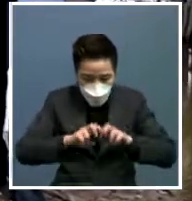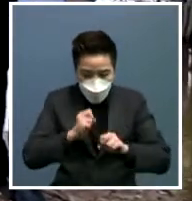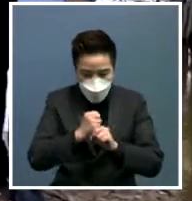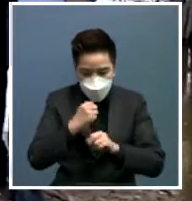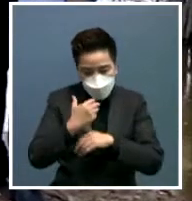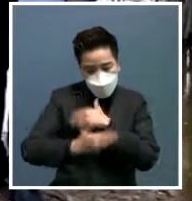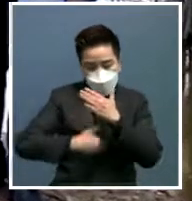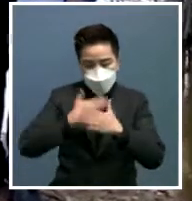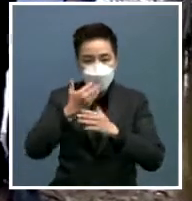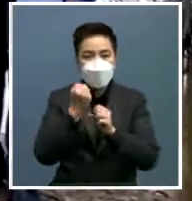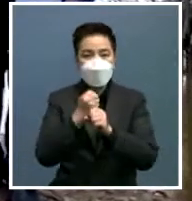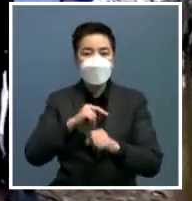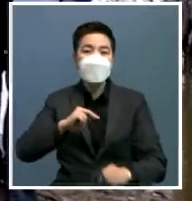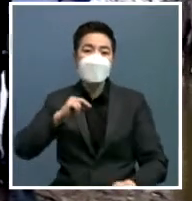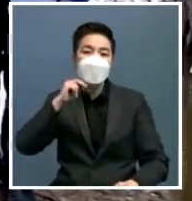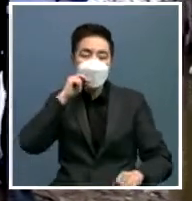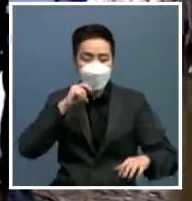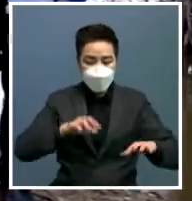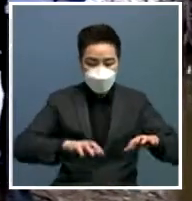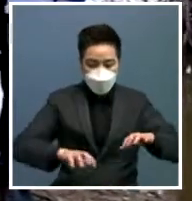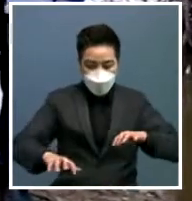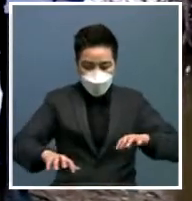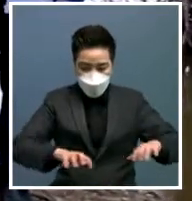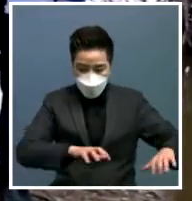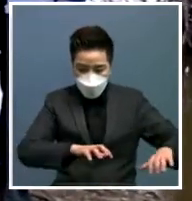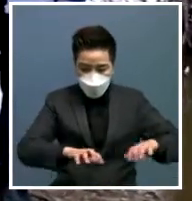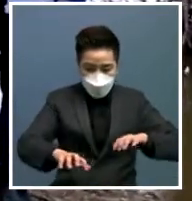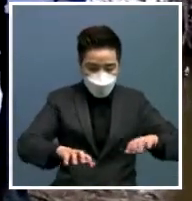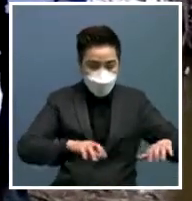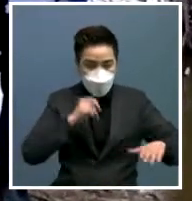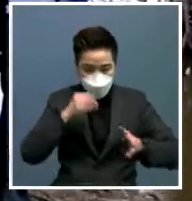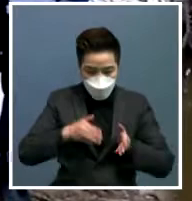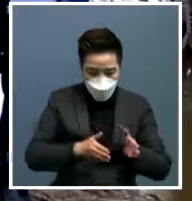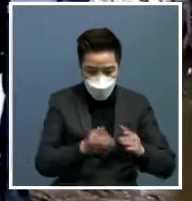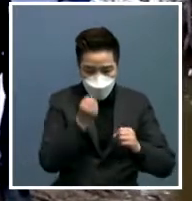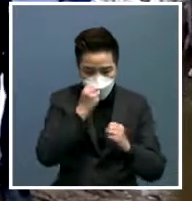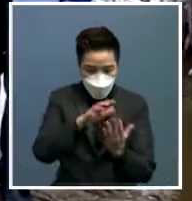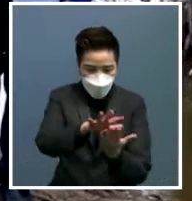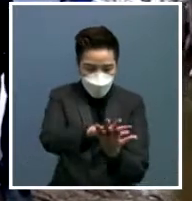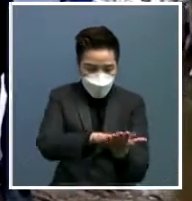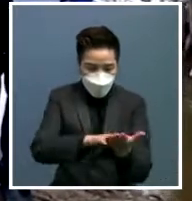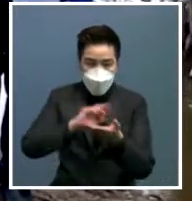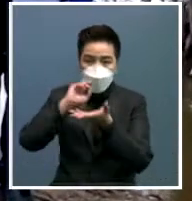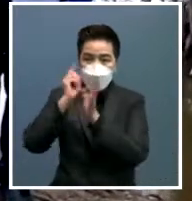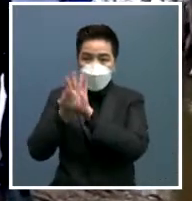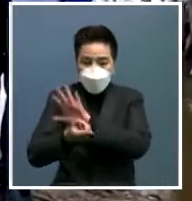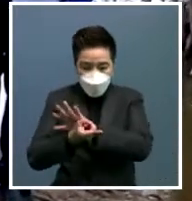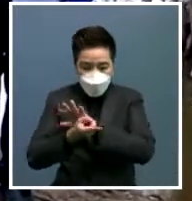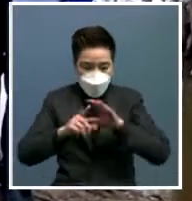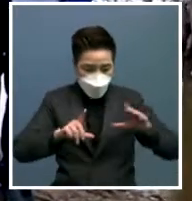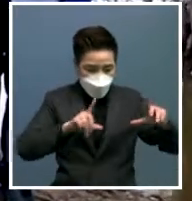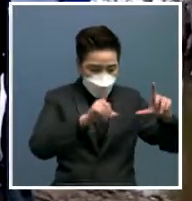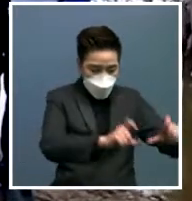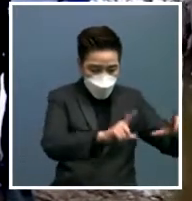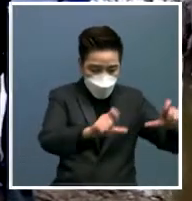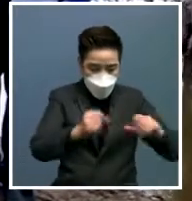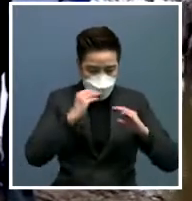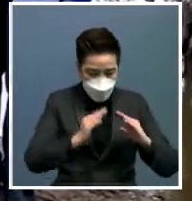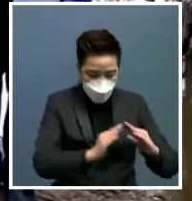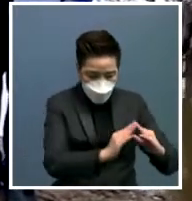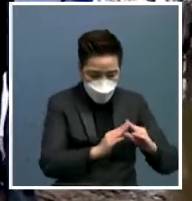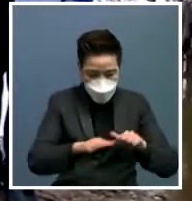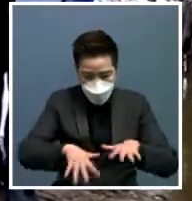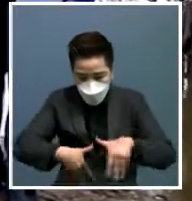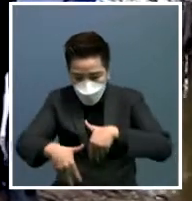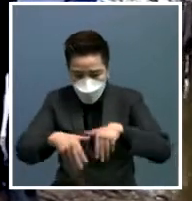าและการจัดการทรัพยากรน้ำทรงศึกษารายละเอียดจากแผนที่และภาพถ่ายทางอากาศถึงพิกัดที่ตั้งหมู่บ้านในท้องถิ่นช